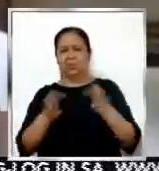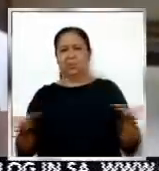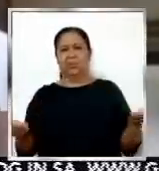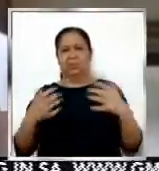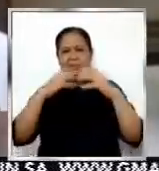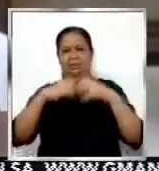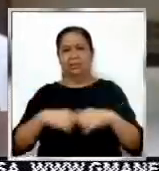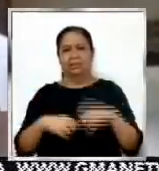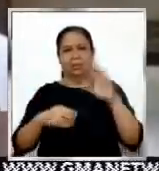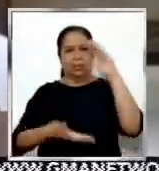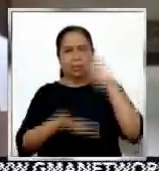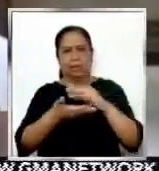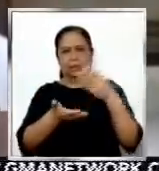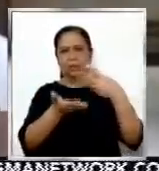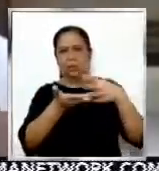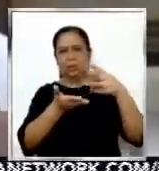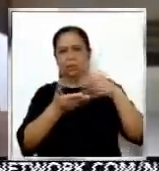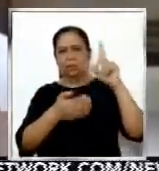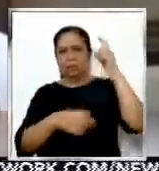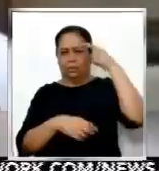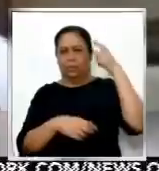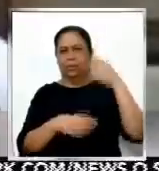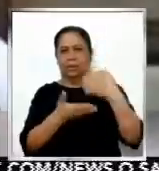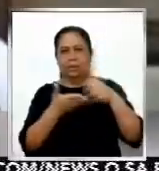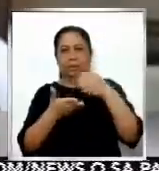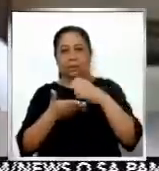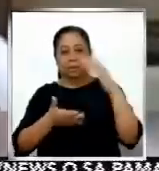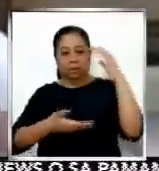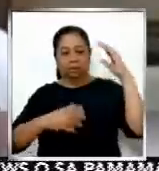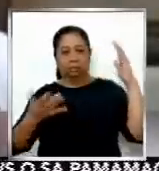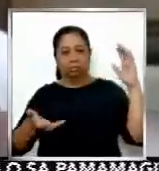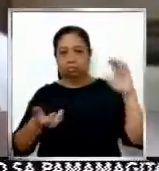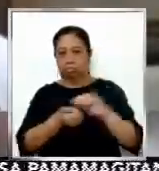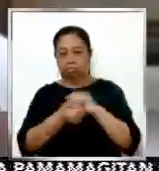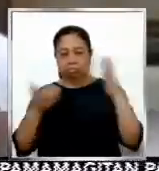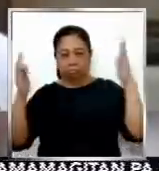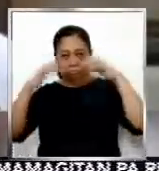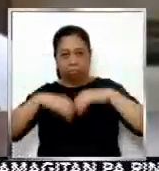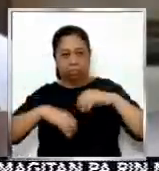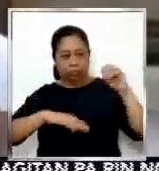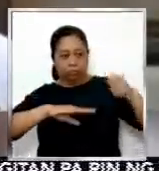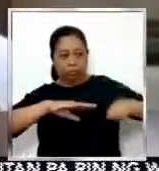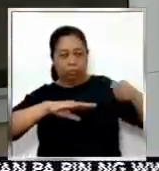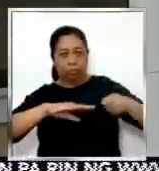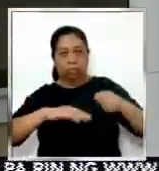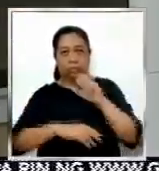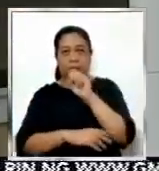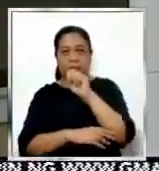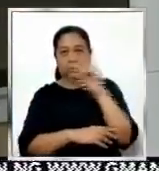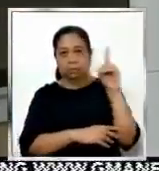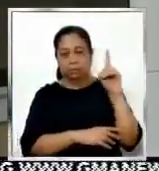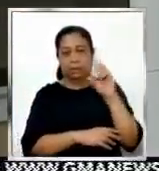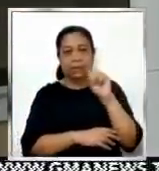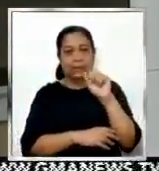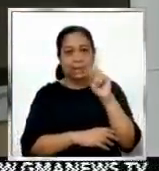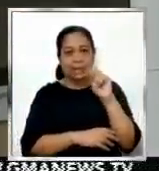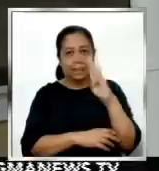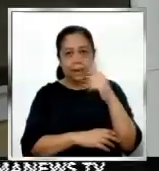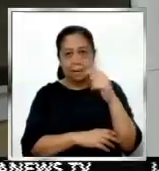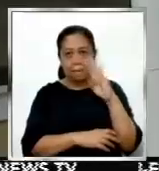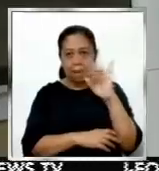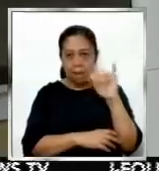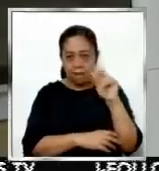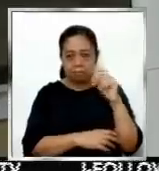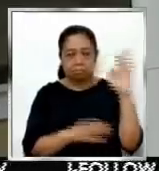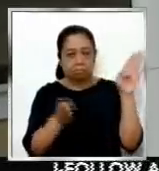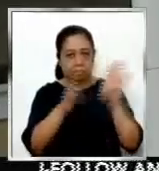din ang gastos ng pamahalaan. Pag naabolis ang Office of the Ombudsman, abolis din ang Sandigan Bayan siguro. Ang Office of the Ombudsman ay